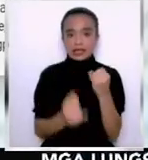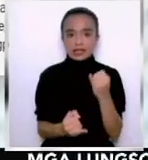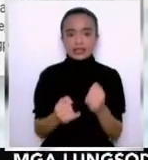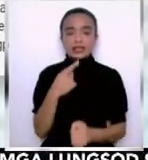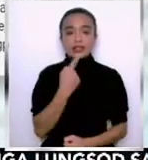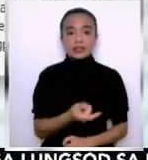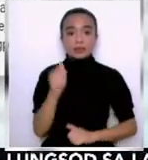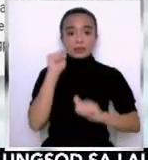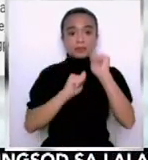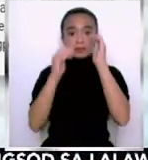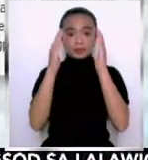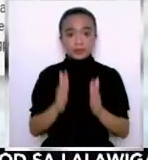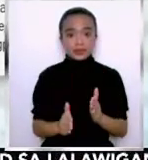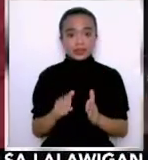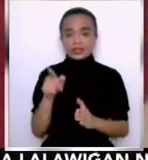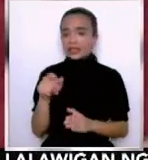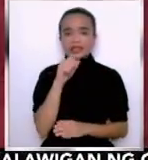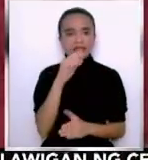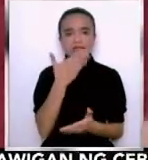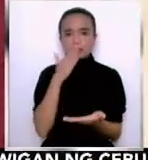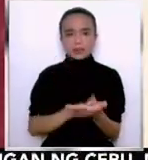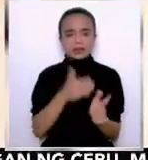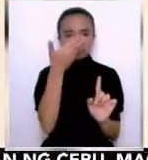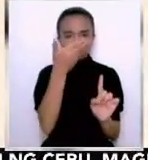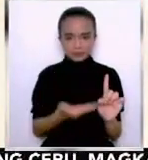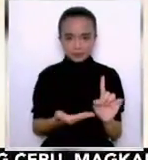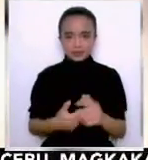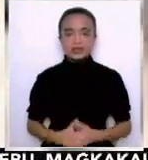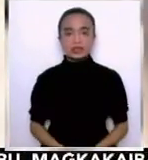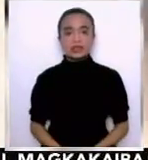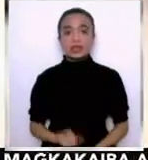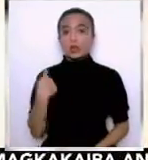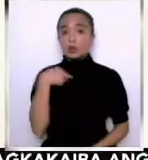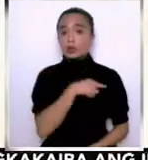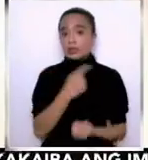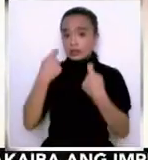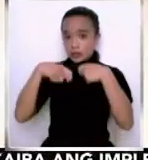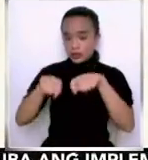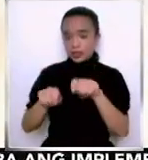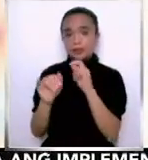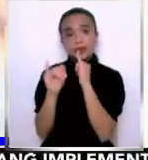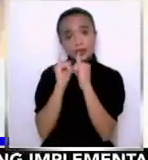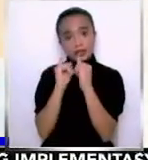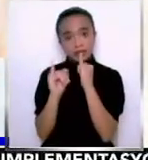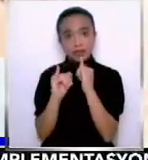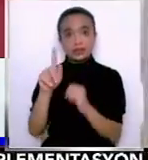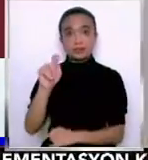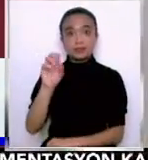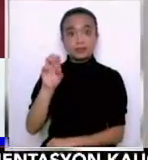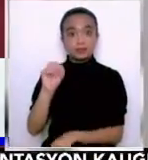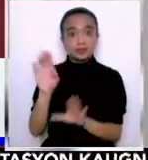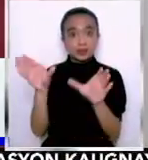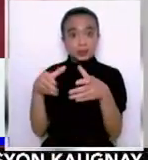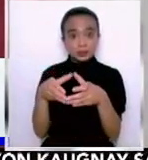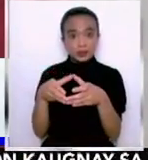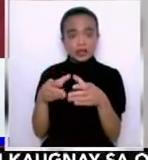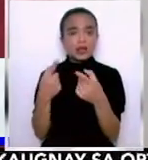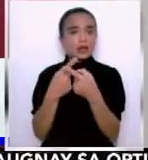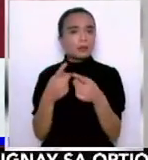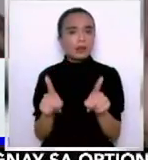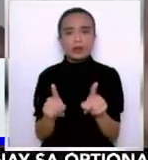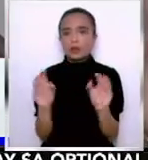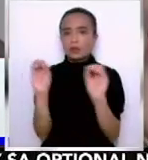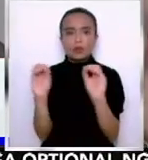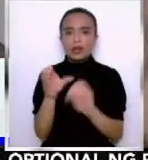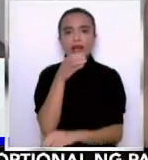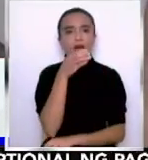na hindi siya masamang tao. Sinubukan naming kunin ang panig ng kampo ng aktor na si Tom Rodriguez, pero no comment ang